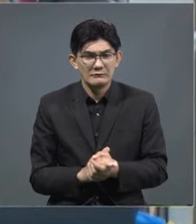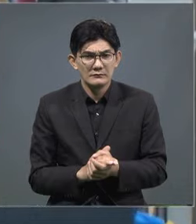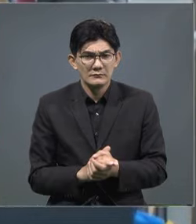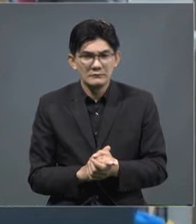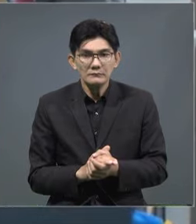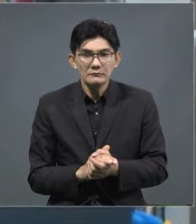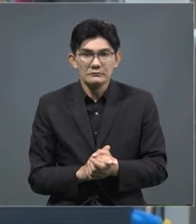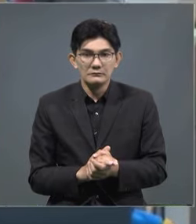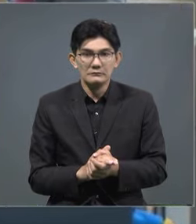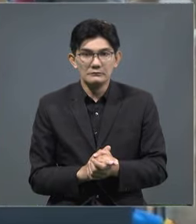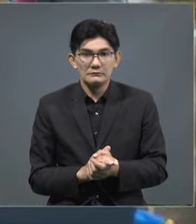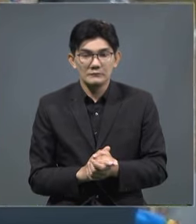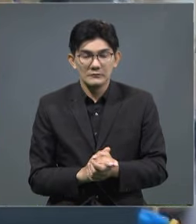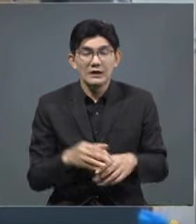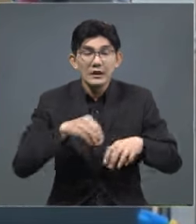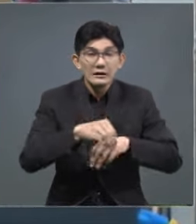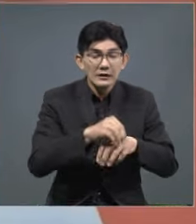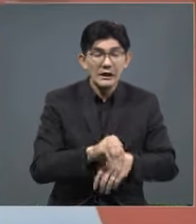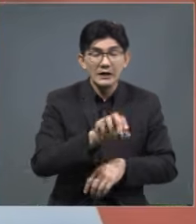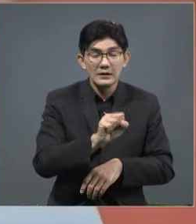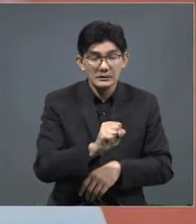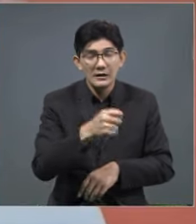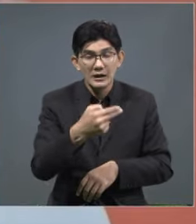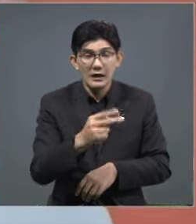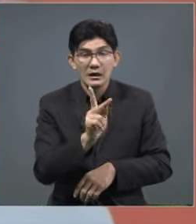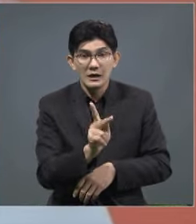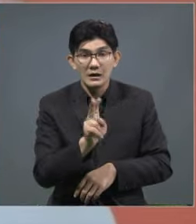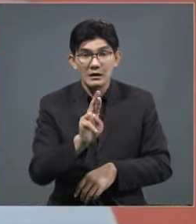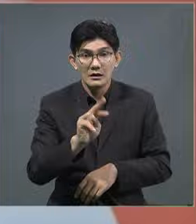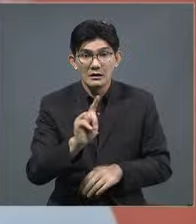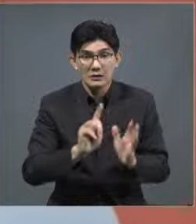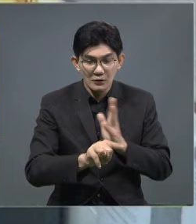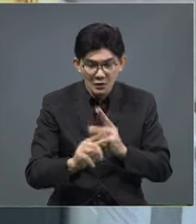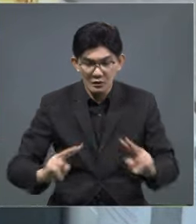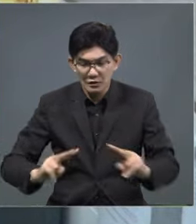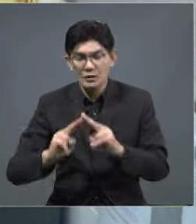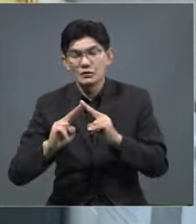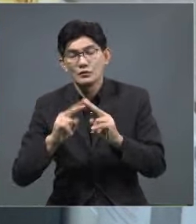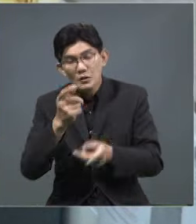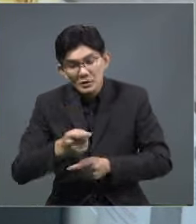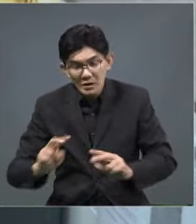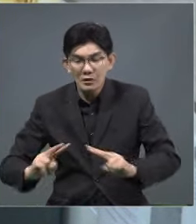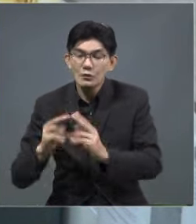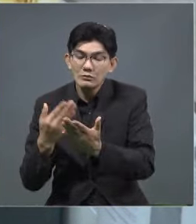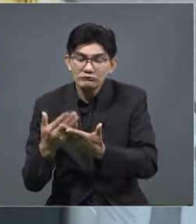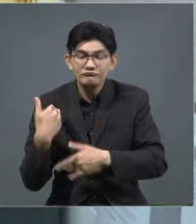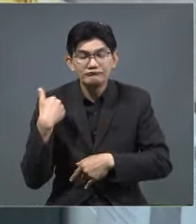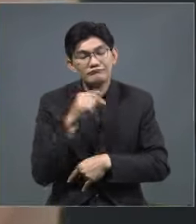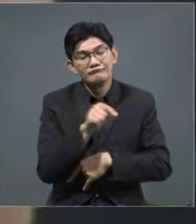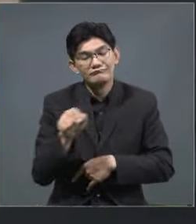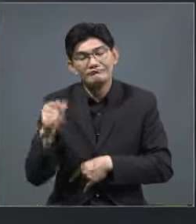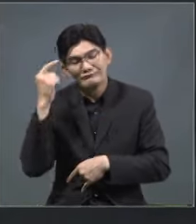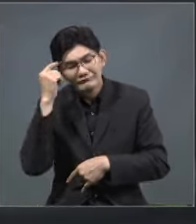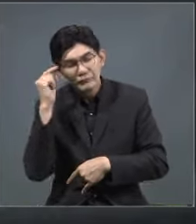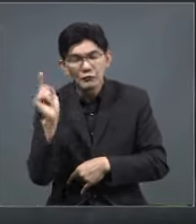องของทั้งเครือข่ายสหกรณ์เองก็ดีของทางกระทรวงเกษตรก็ดีกระทรวงคลังก็ดีในการกำกับดูแลคือความจริง